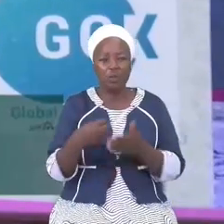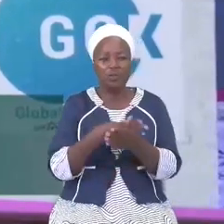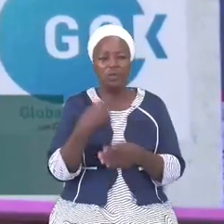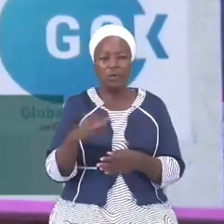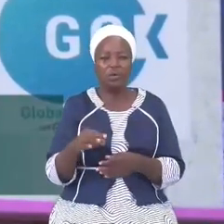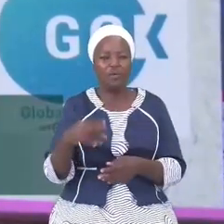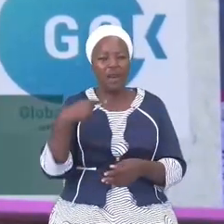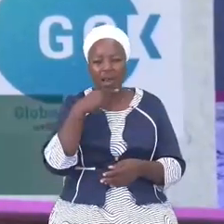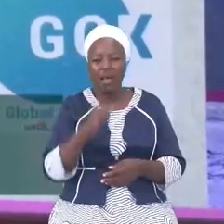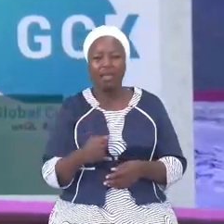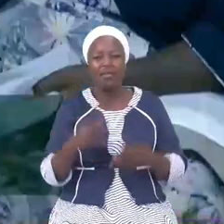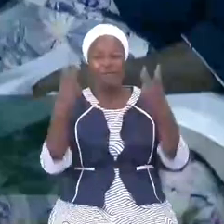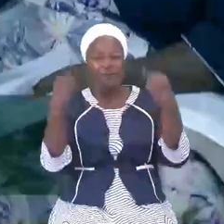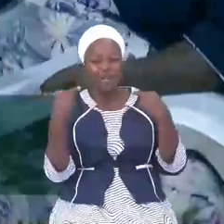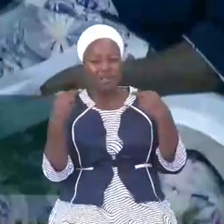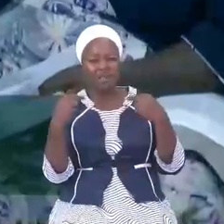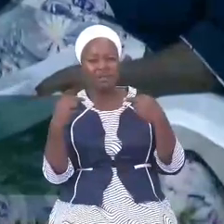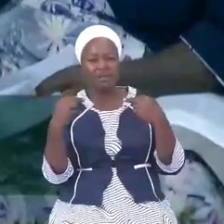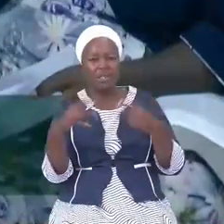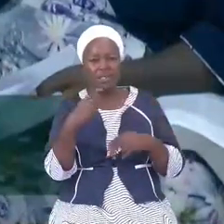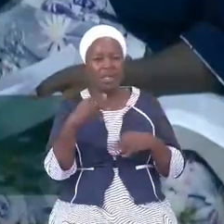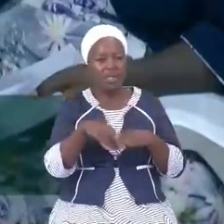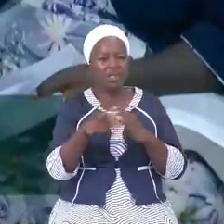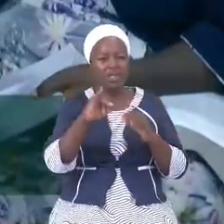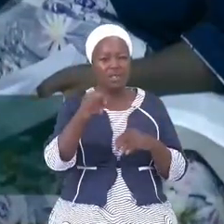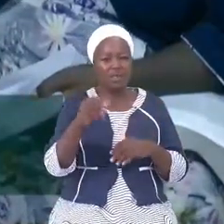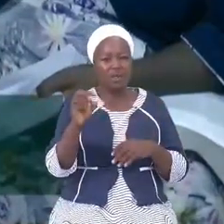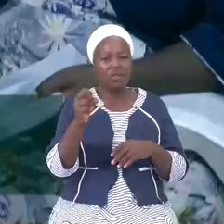trompeuses. Et en Jonas 2,